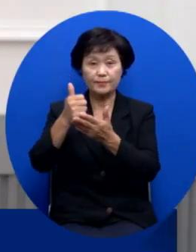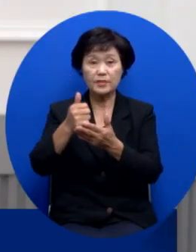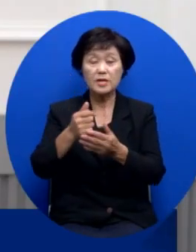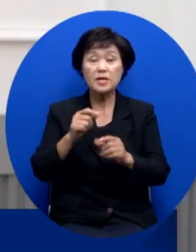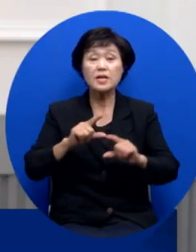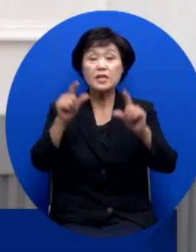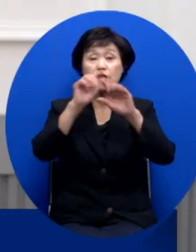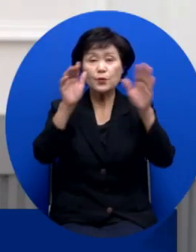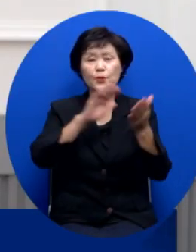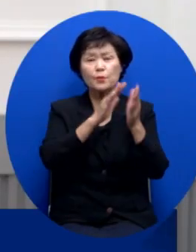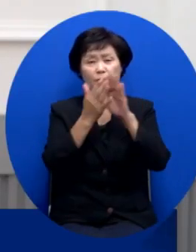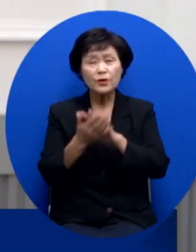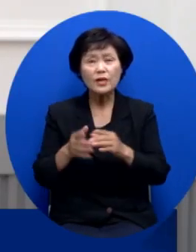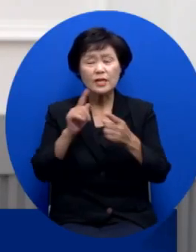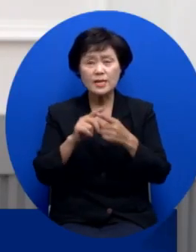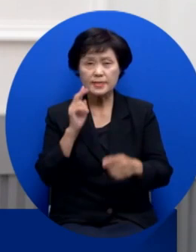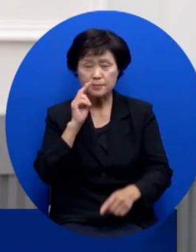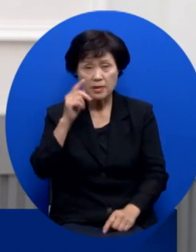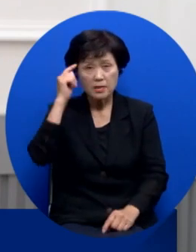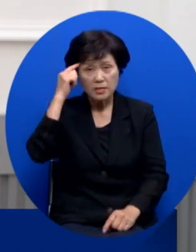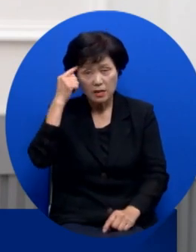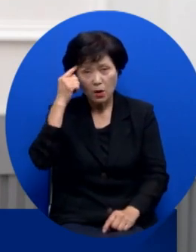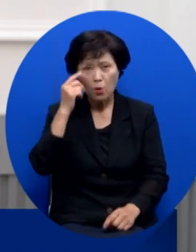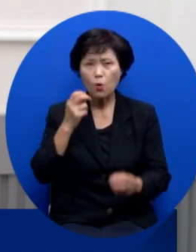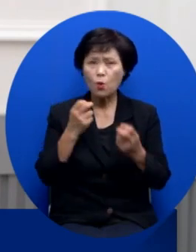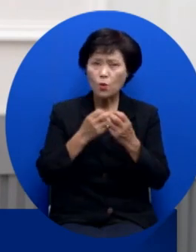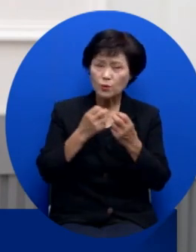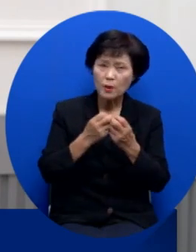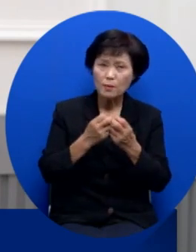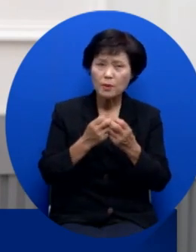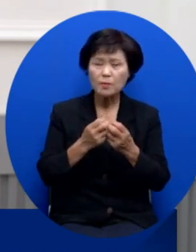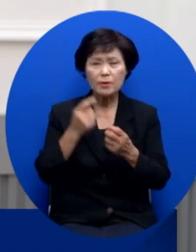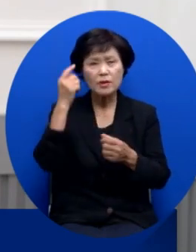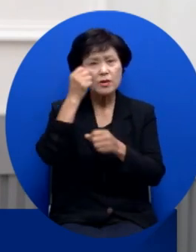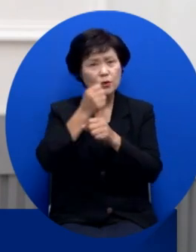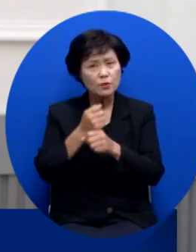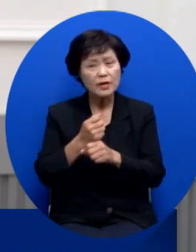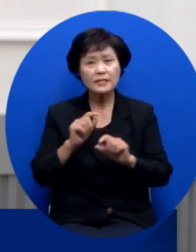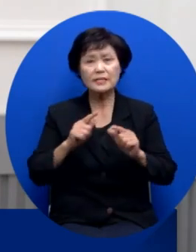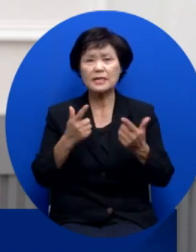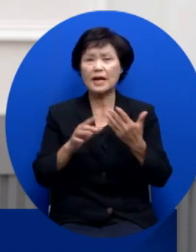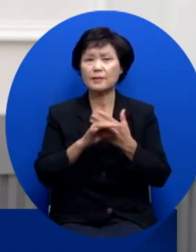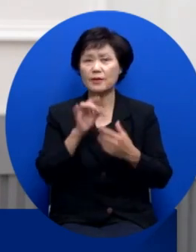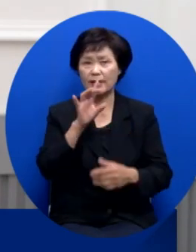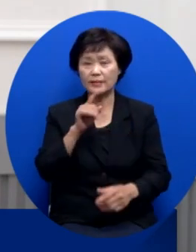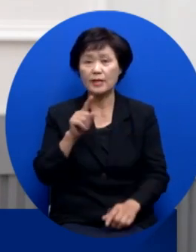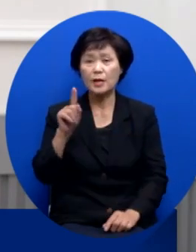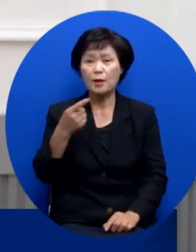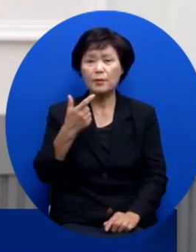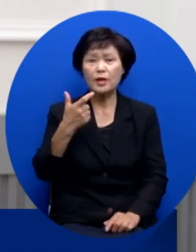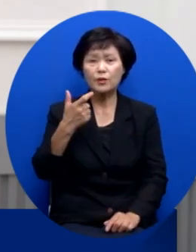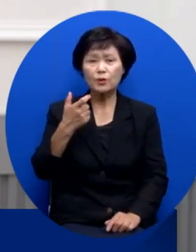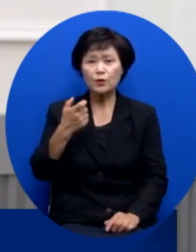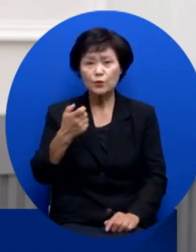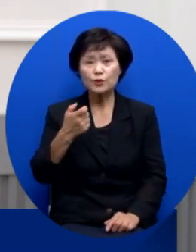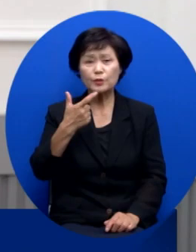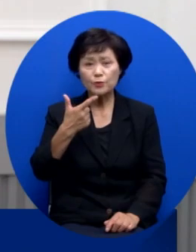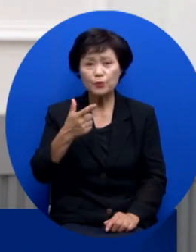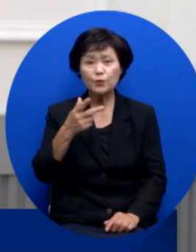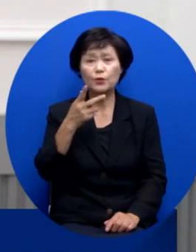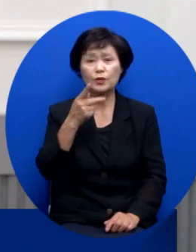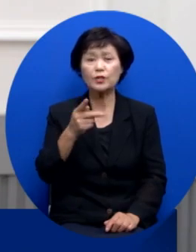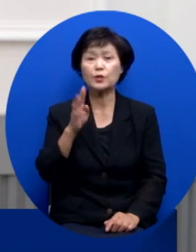심각하게 좀 생각을 하고 뭔가 대처하지 않으면 안 되겠다라는 생각이 들거든요. 166kg를 가지고 나오는 이익금을